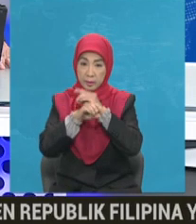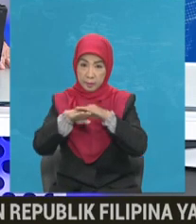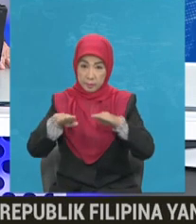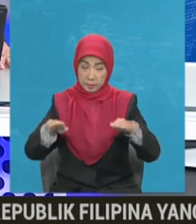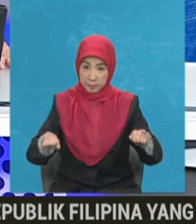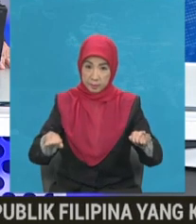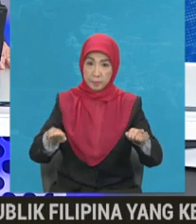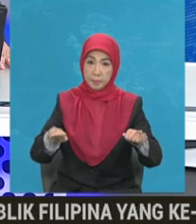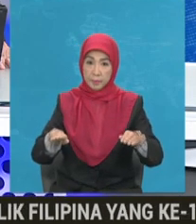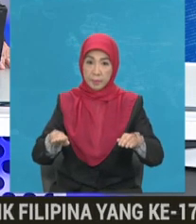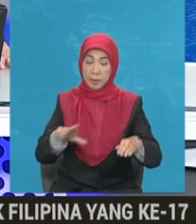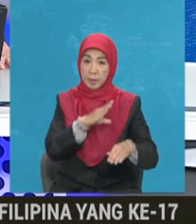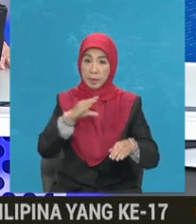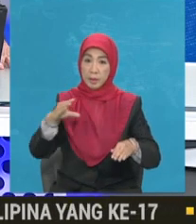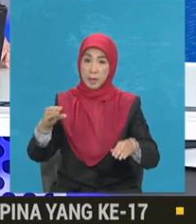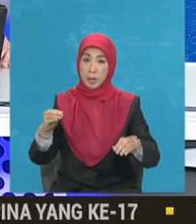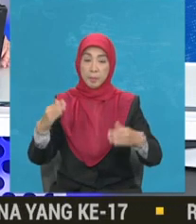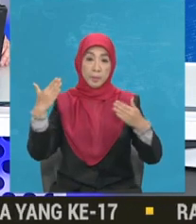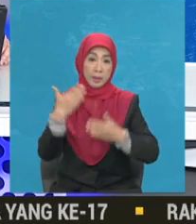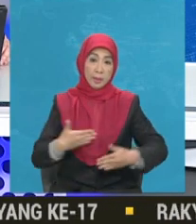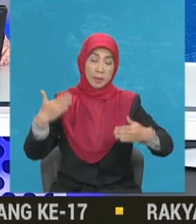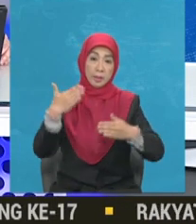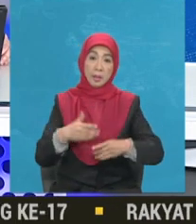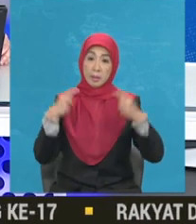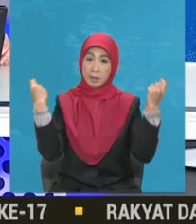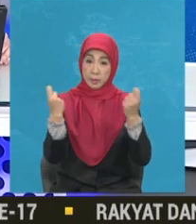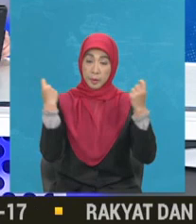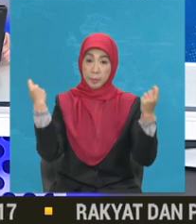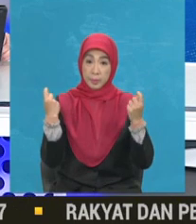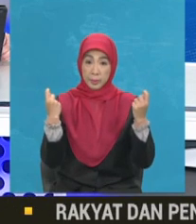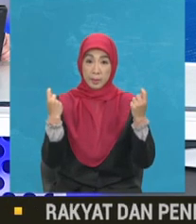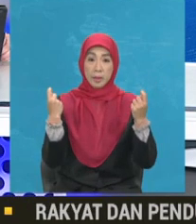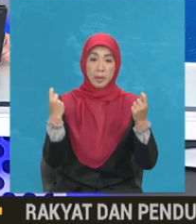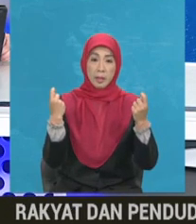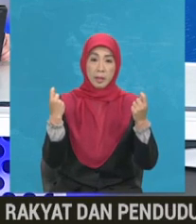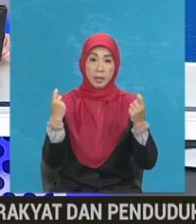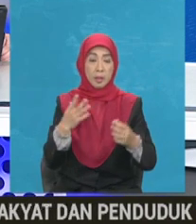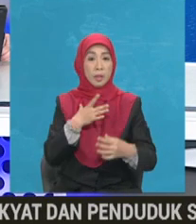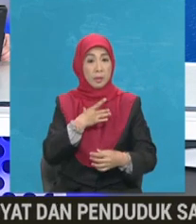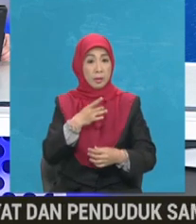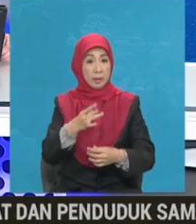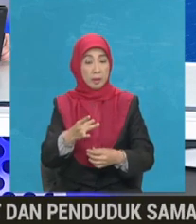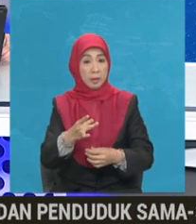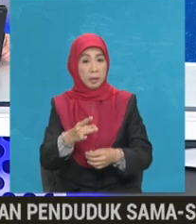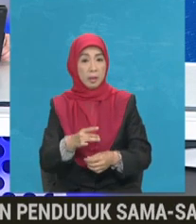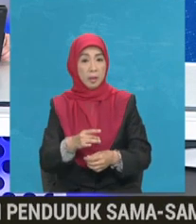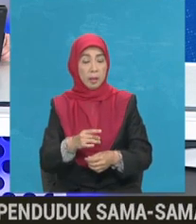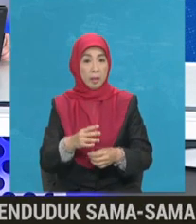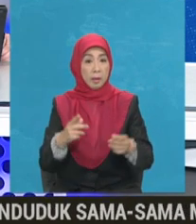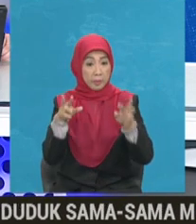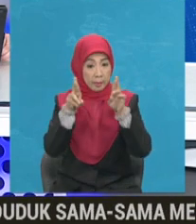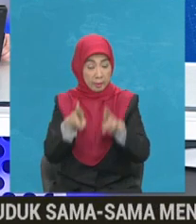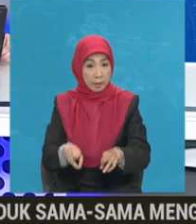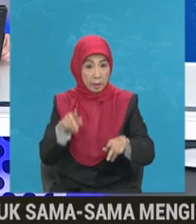Brunei Darussalam dan bagi memeriahkan lagi sambutan berkenaan sukacita rakyat dan produk negara ini supaya